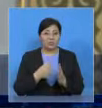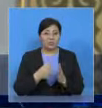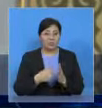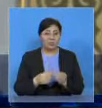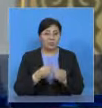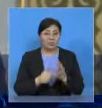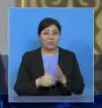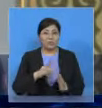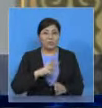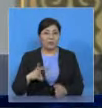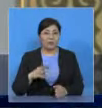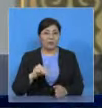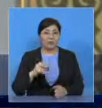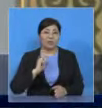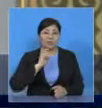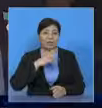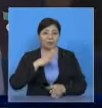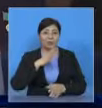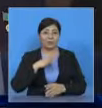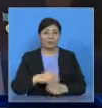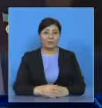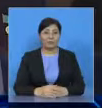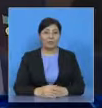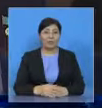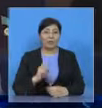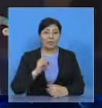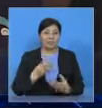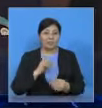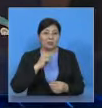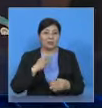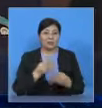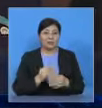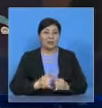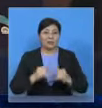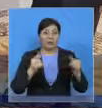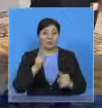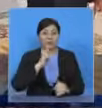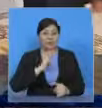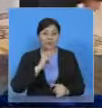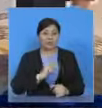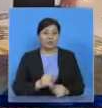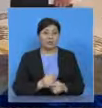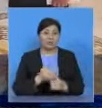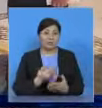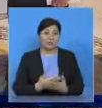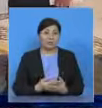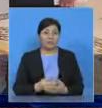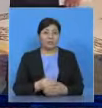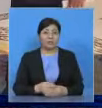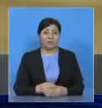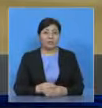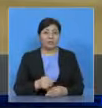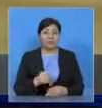416 282 тысячи тенге. За счет сэкономленных средств повысилась оплата труда и увеличилась социальная